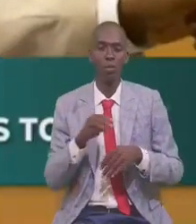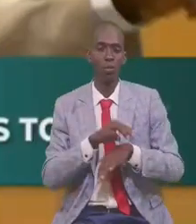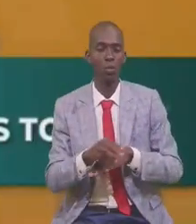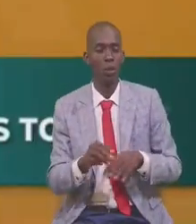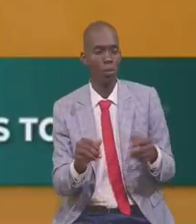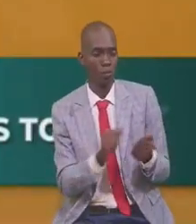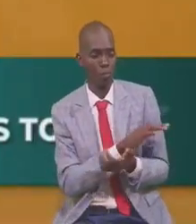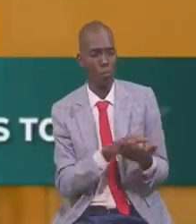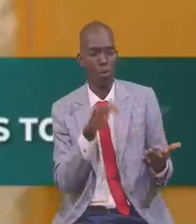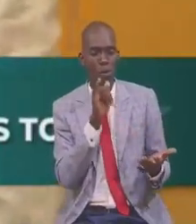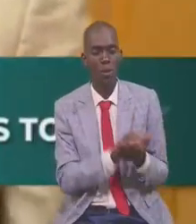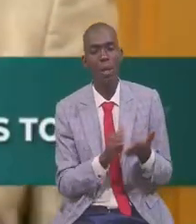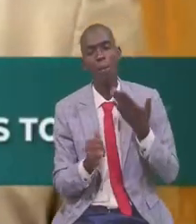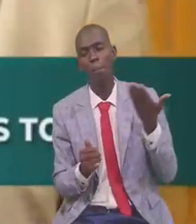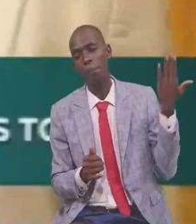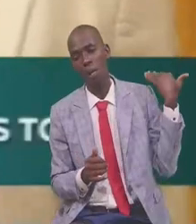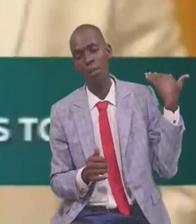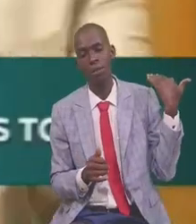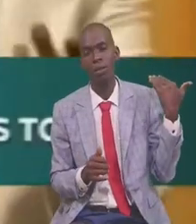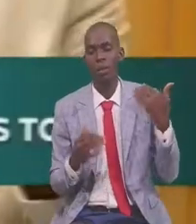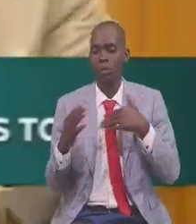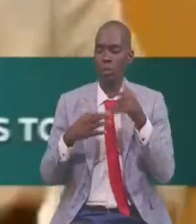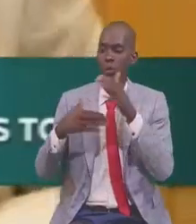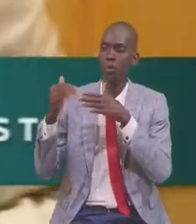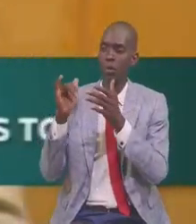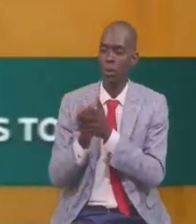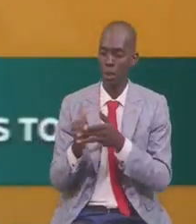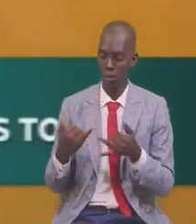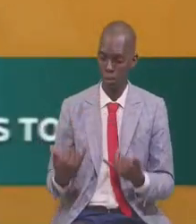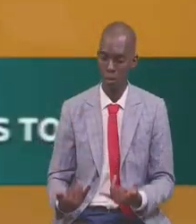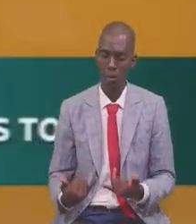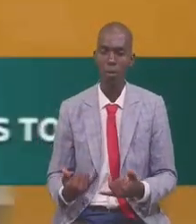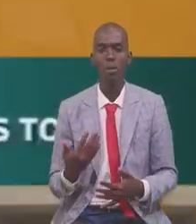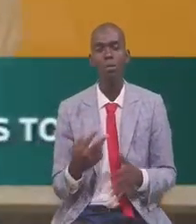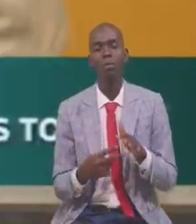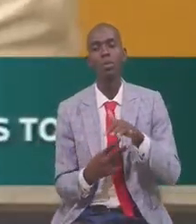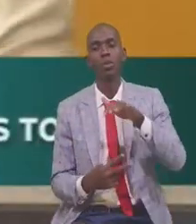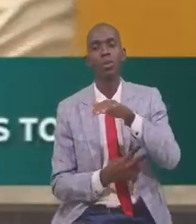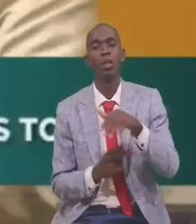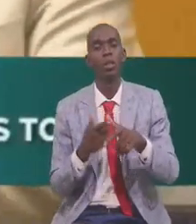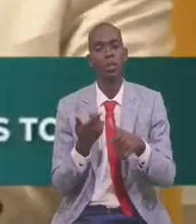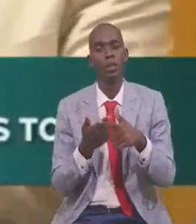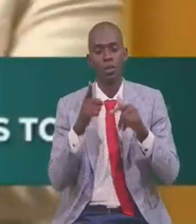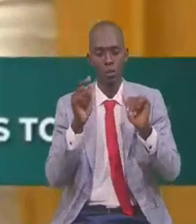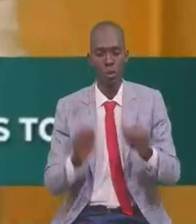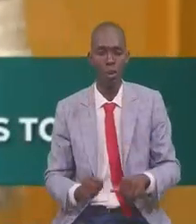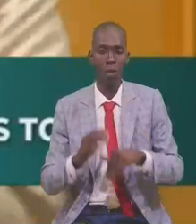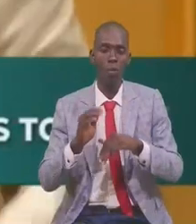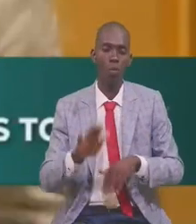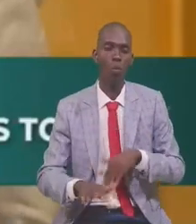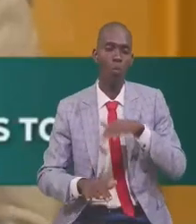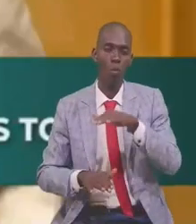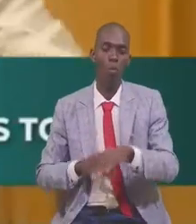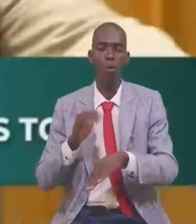passé. Maintenant, bâtis cela, présent. Ensuite, et vous pouvez marcher sur le pont que